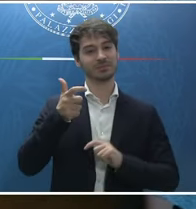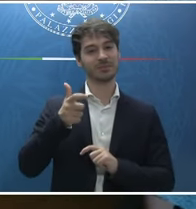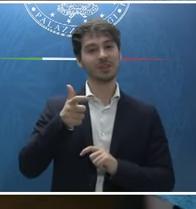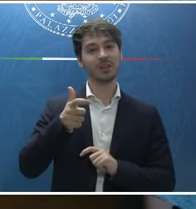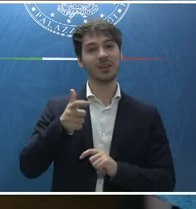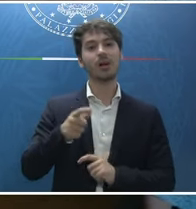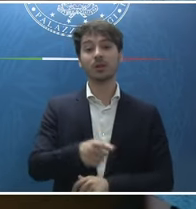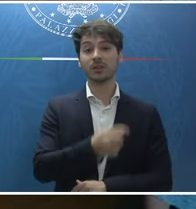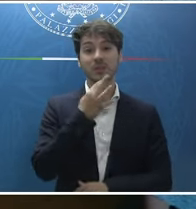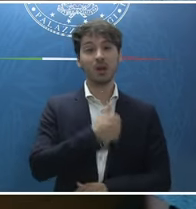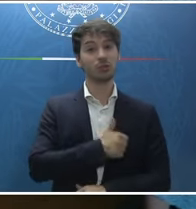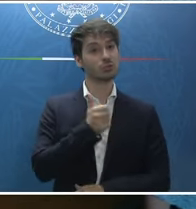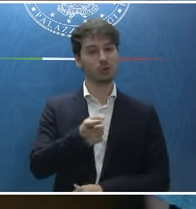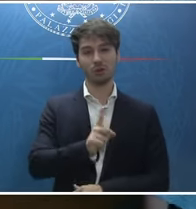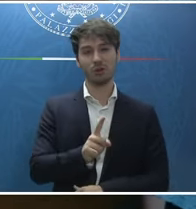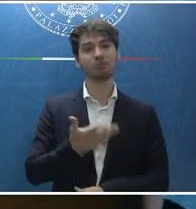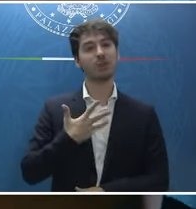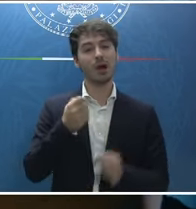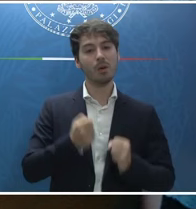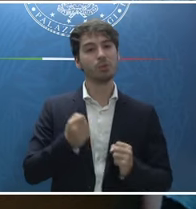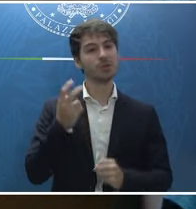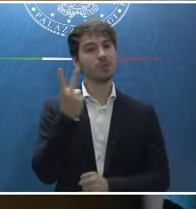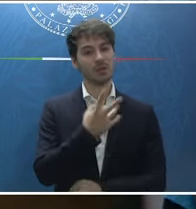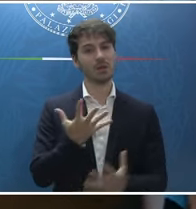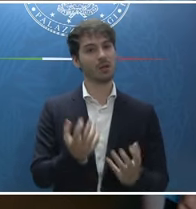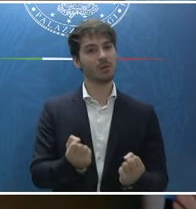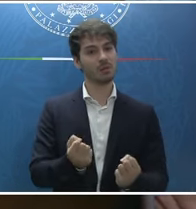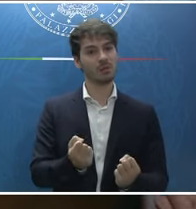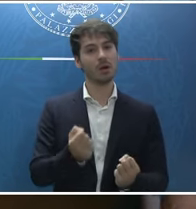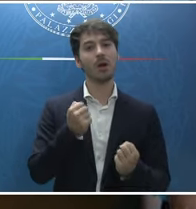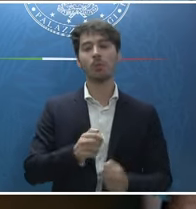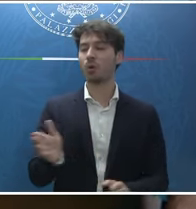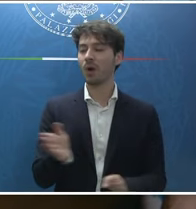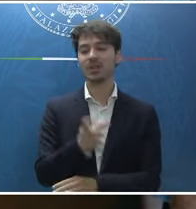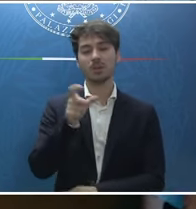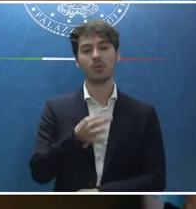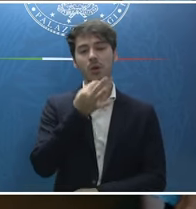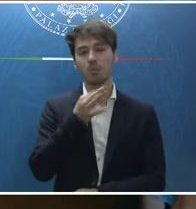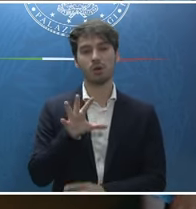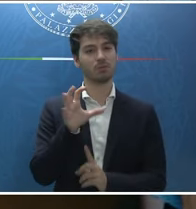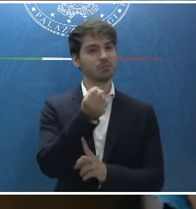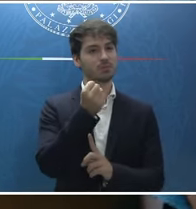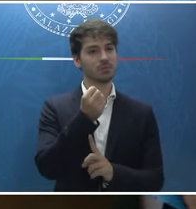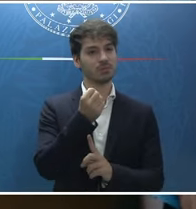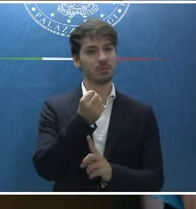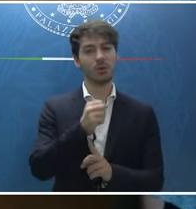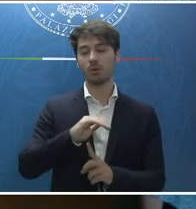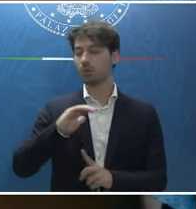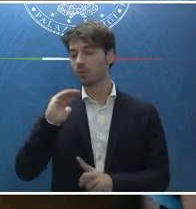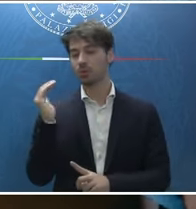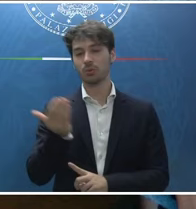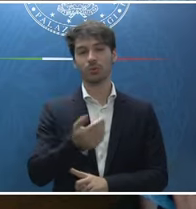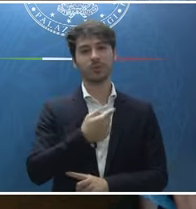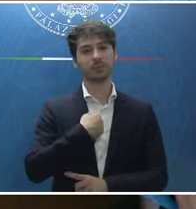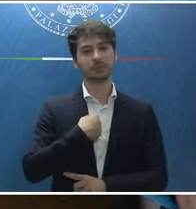delle possibilità concrete e sono alla portata di tutti. Tutti siamo convinti